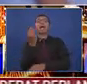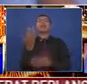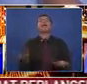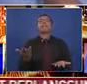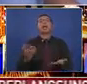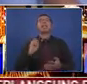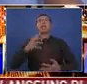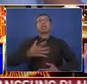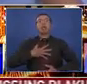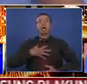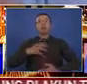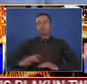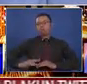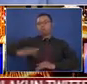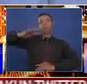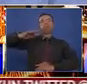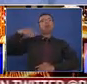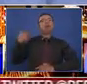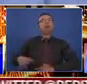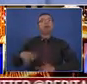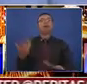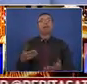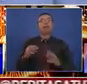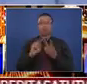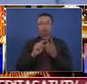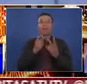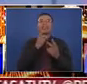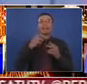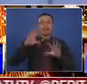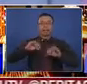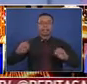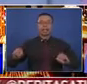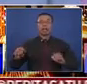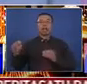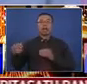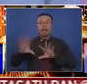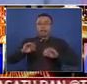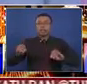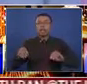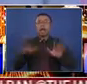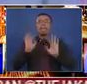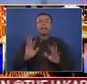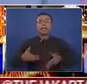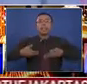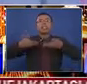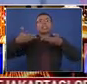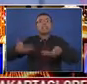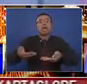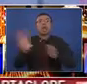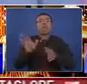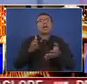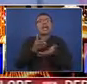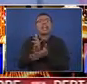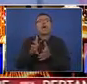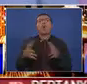nanti kita akan merasakan banjir di tempat ini yang kedua soal lapangan pekerjaan lapangan pekerjaan Justru lebih banyak tersedia bukan